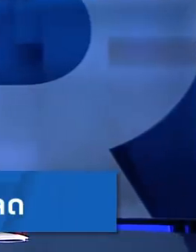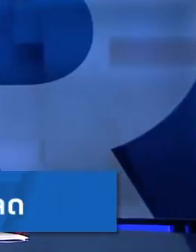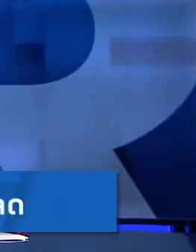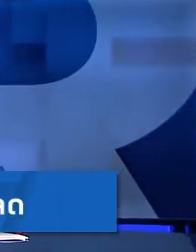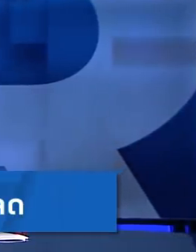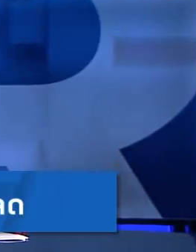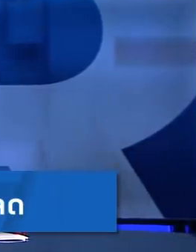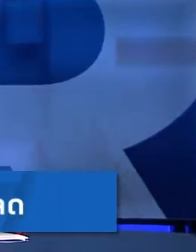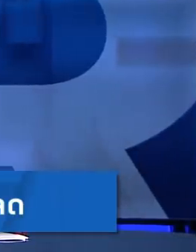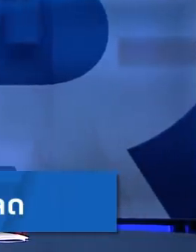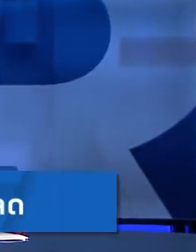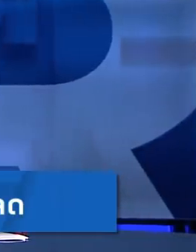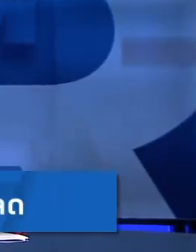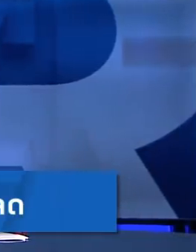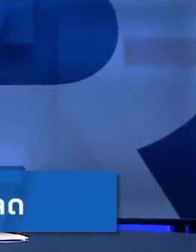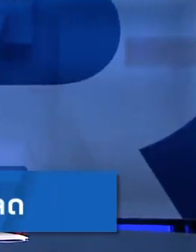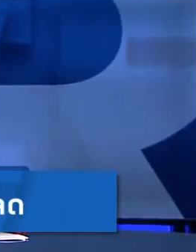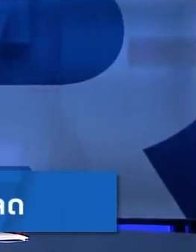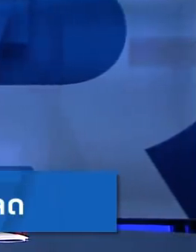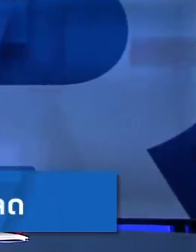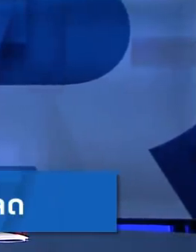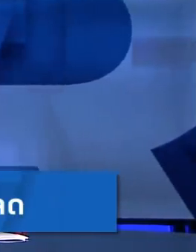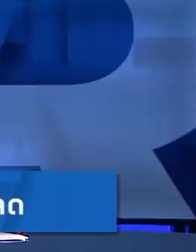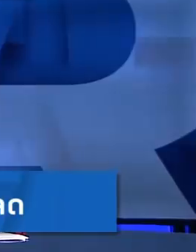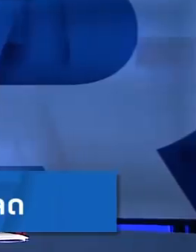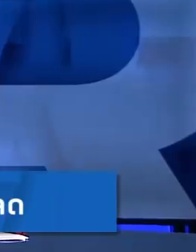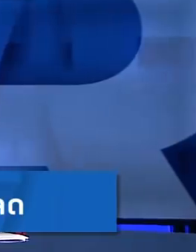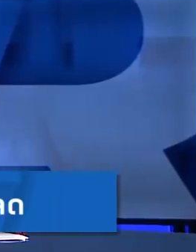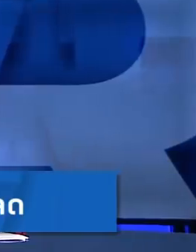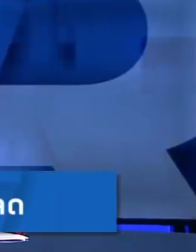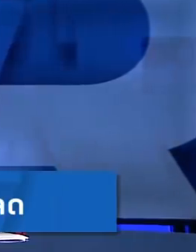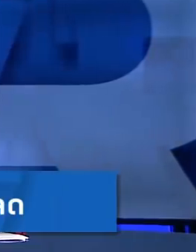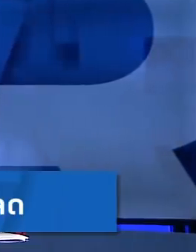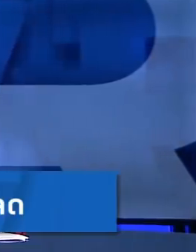ได้วัคซีนการหอยหาซิโนฟาร์มซึ่งรัฐบาลสกัดนั้นเป็นสัญลักษณ์ของการบริหาร